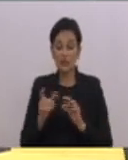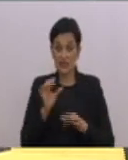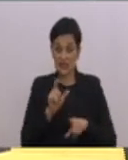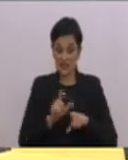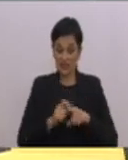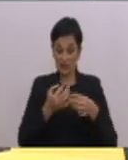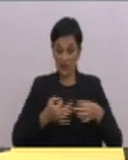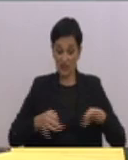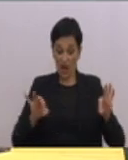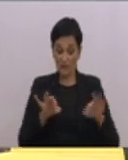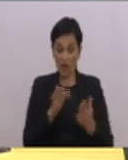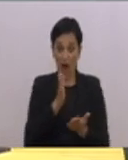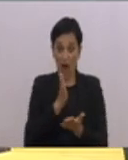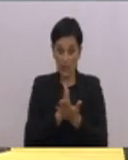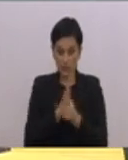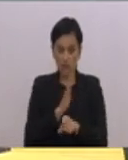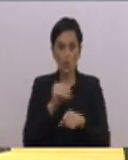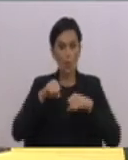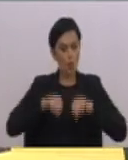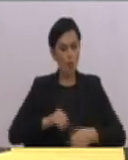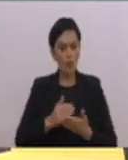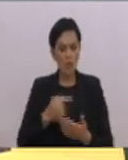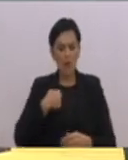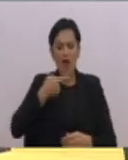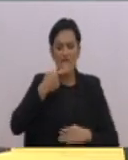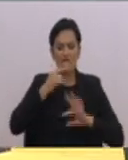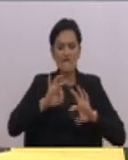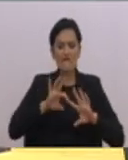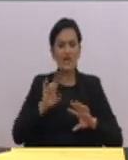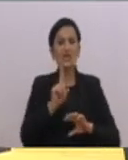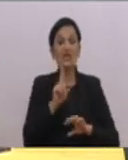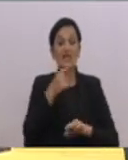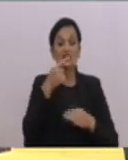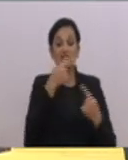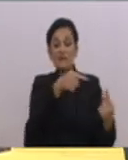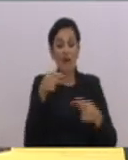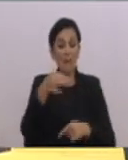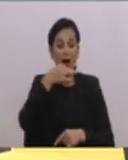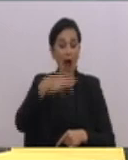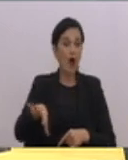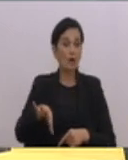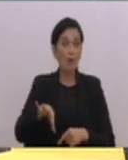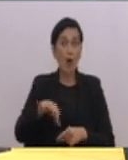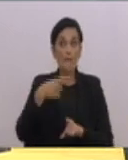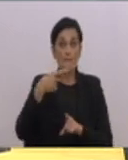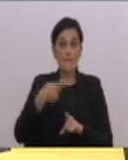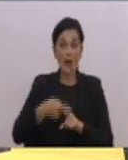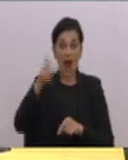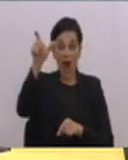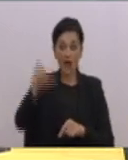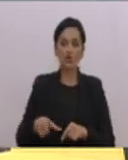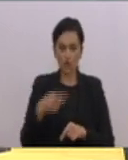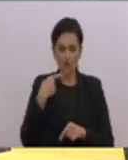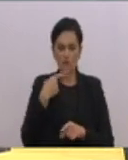თავისუფლება არსებობს, ეს არის უფლება ვილაპარაკო ის, რაც სხვებს არ მოსწონს. Anu ფაშისტს უნდა ქონდეს უფლება